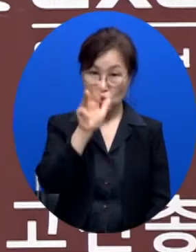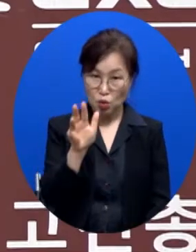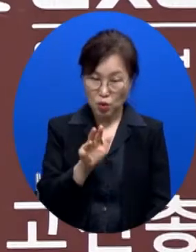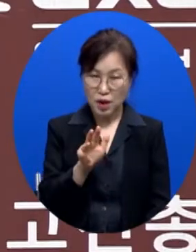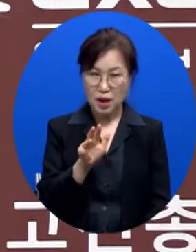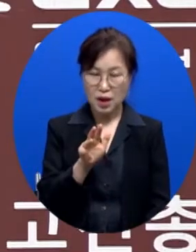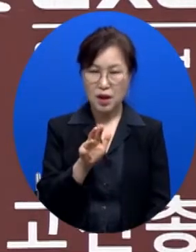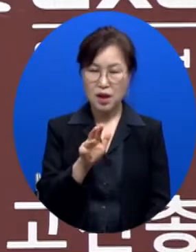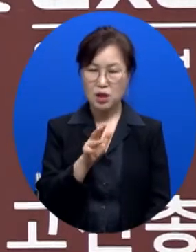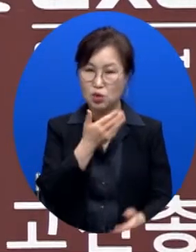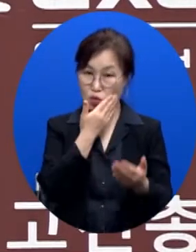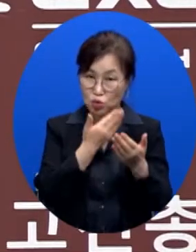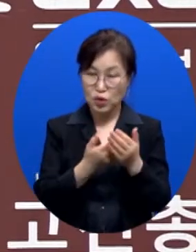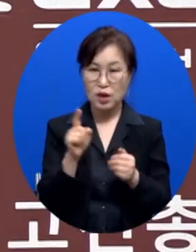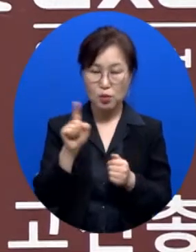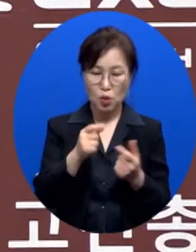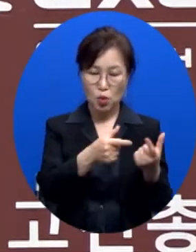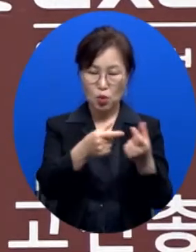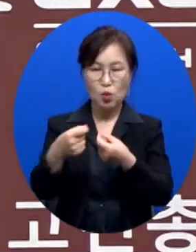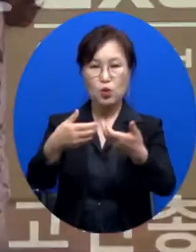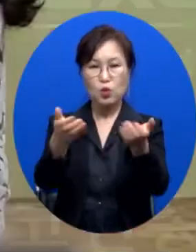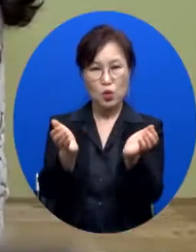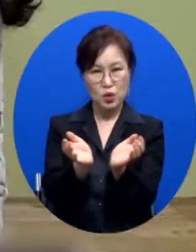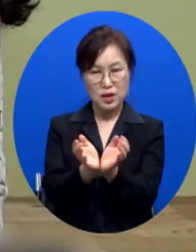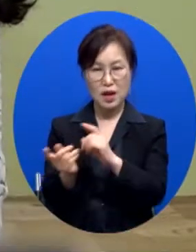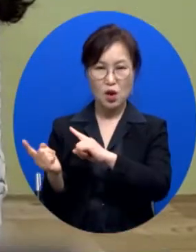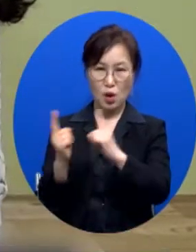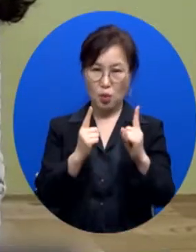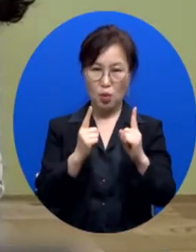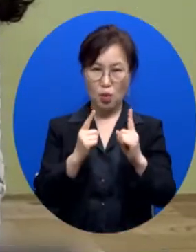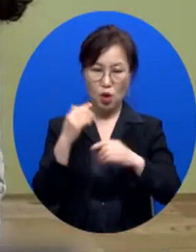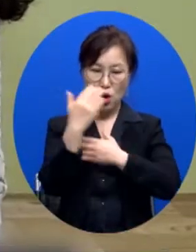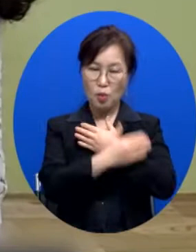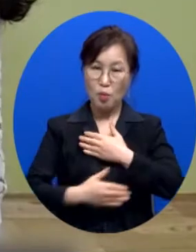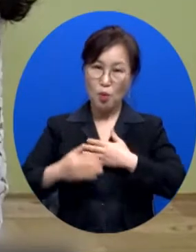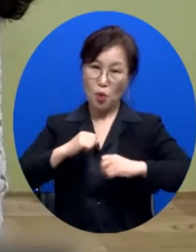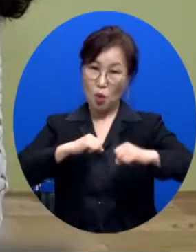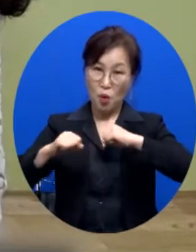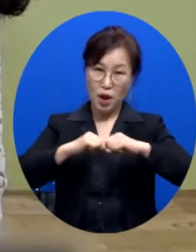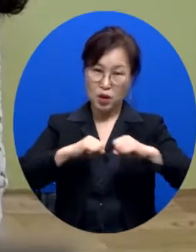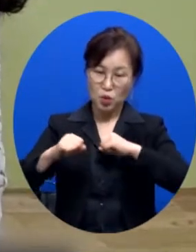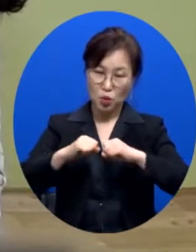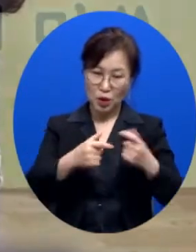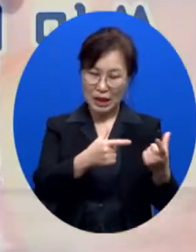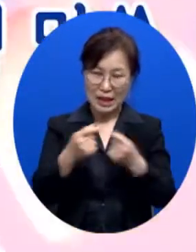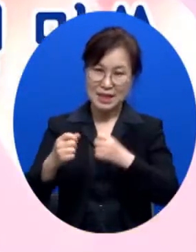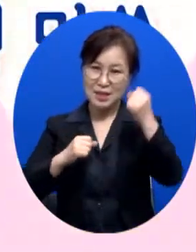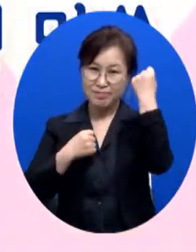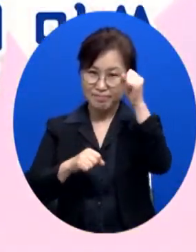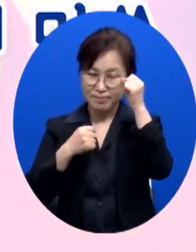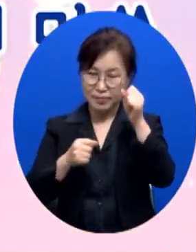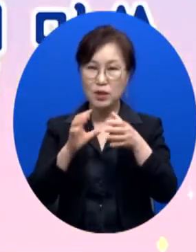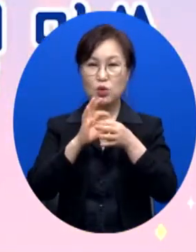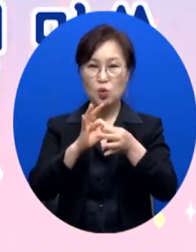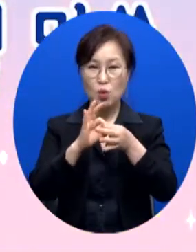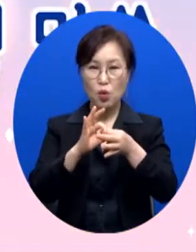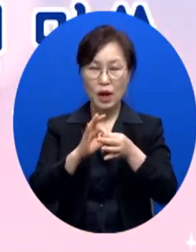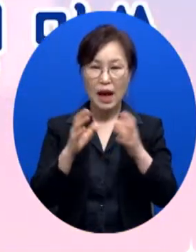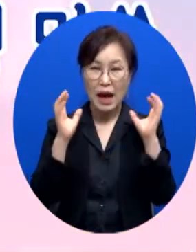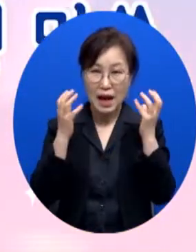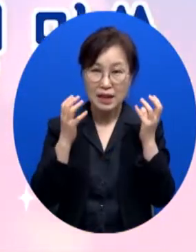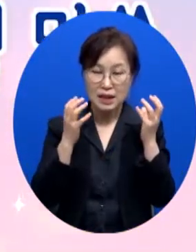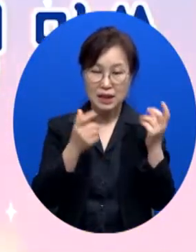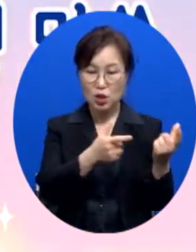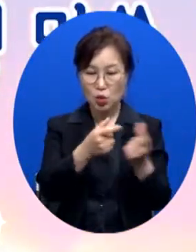공과 교육은 바로 공동체성 회복. 몸으로 하는 활동, 특히 단체 활동을 통해 아이들의 공동체